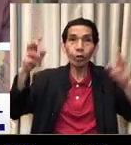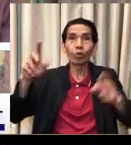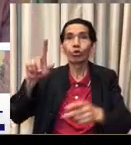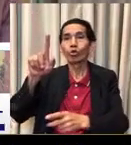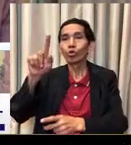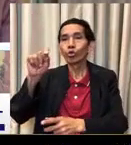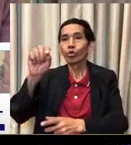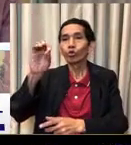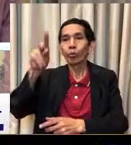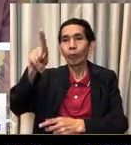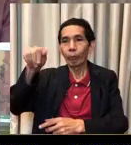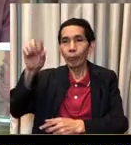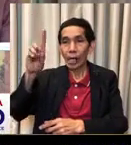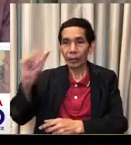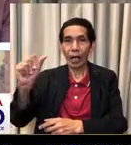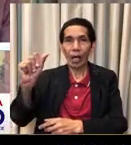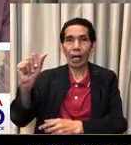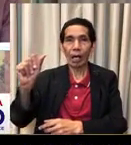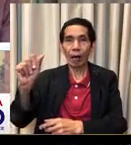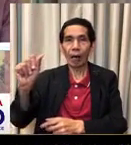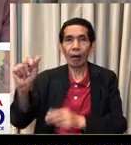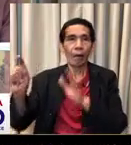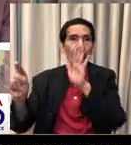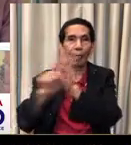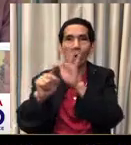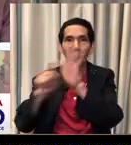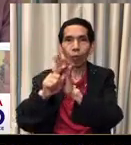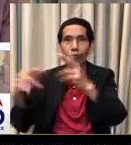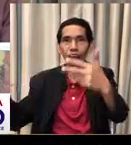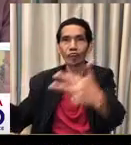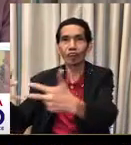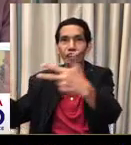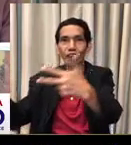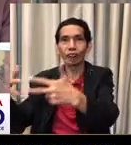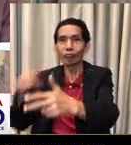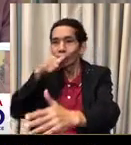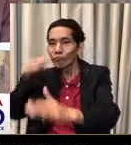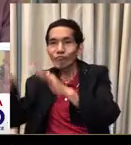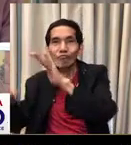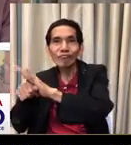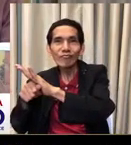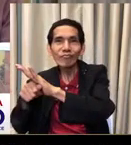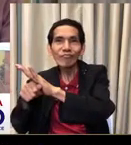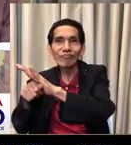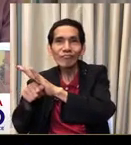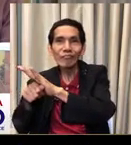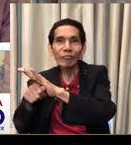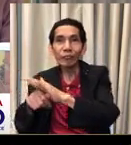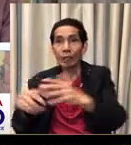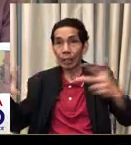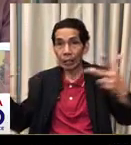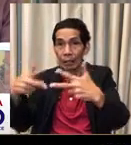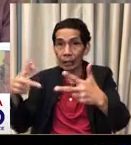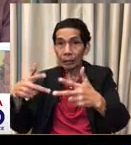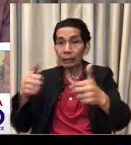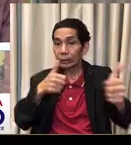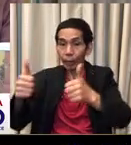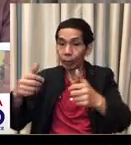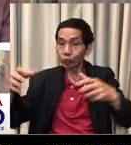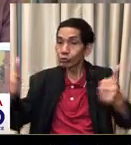tupada. O, tupada, yan yung mga nakikita sa kalye. O, tanong, ang sabong ba, game of